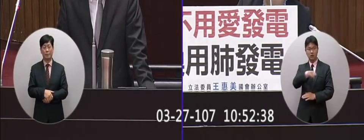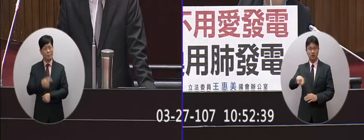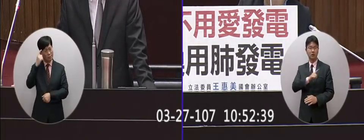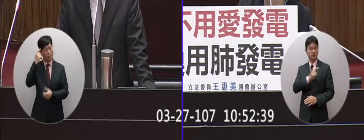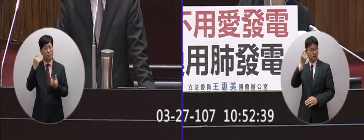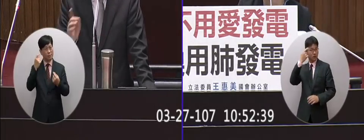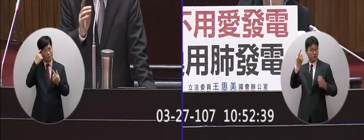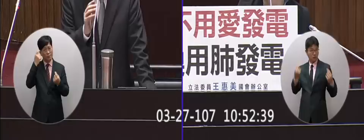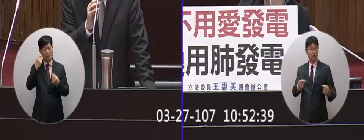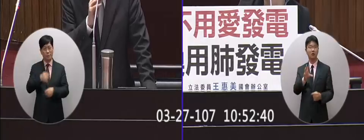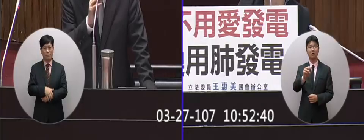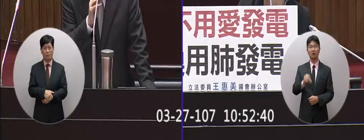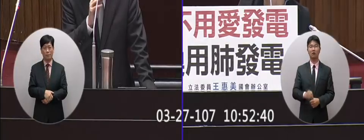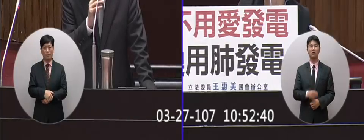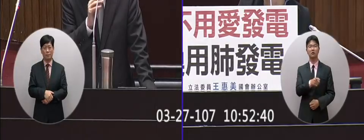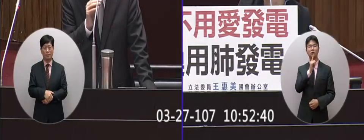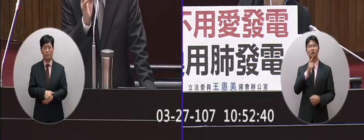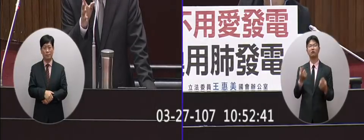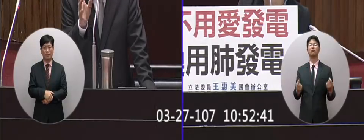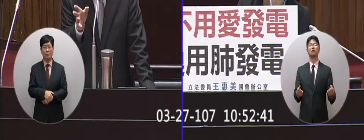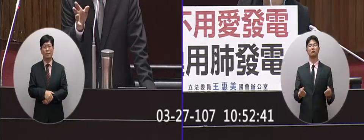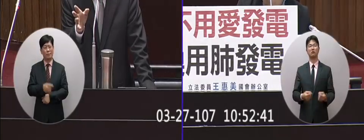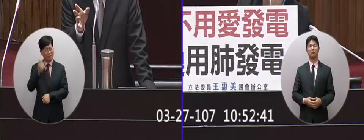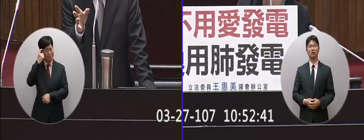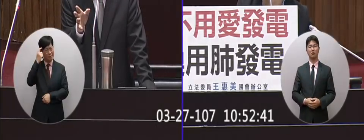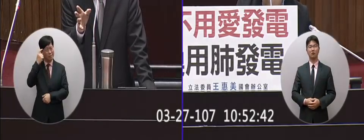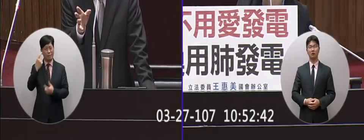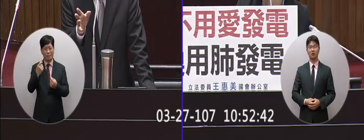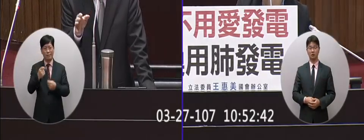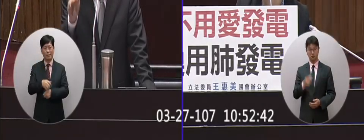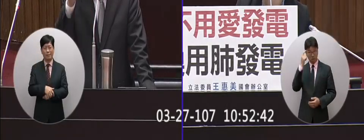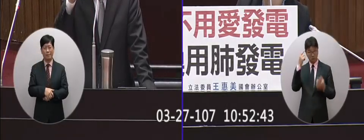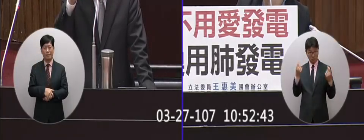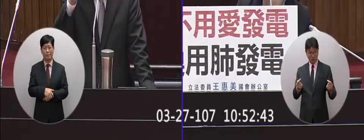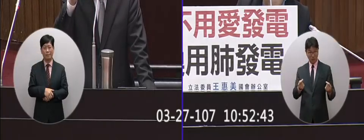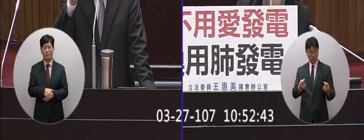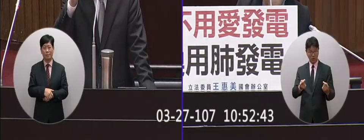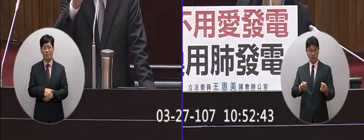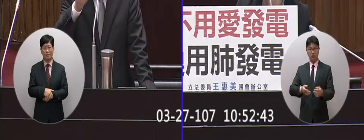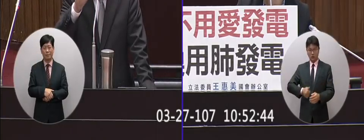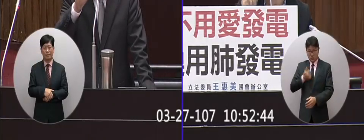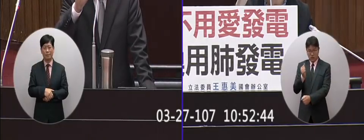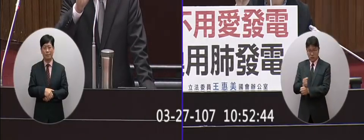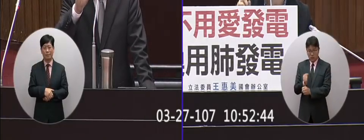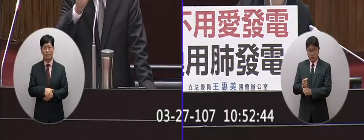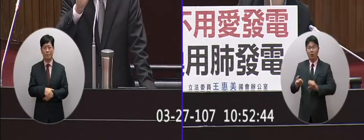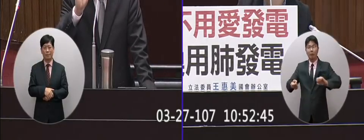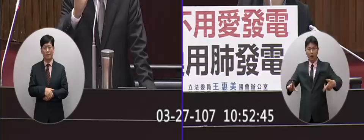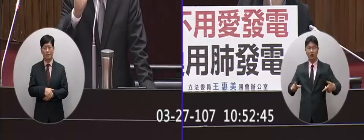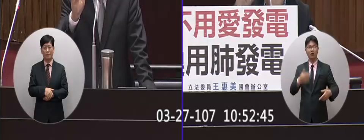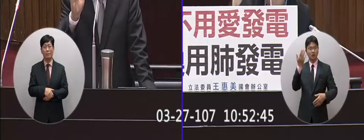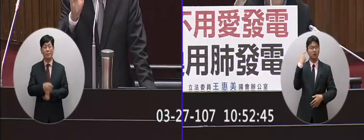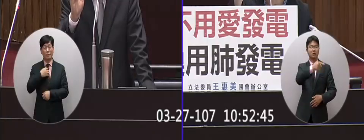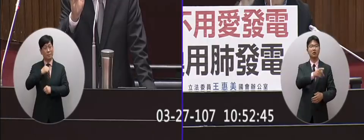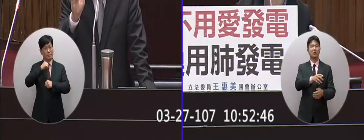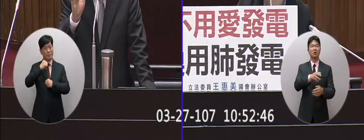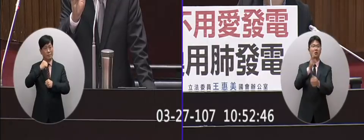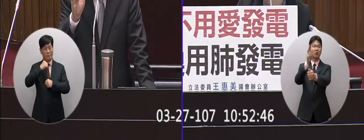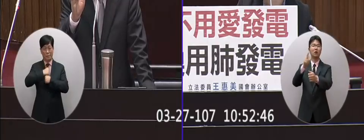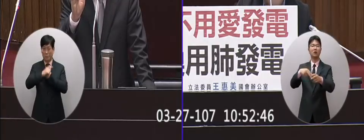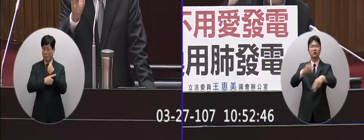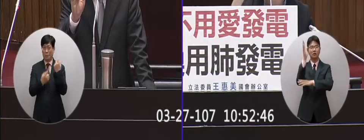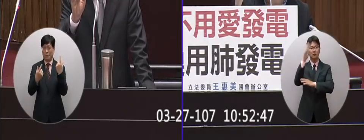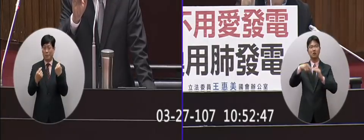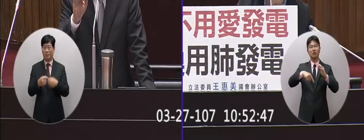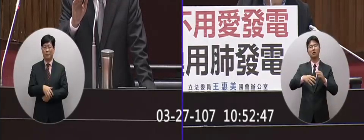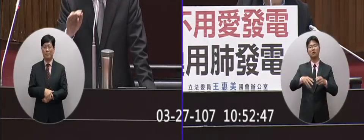没有， 是一样， 你说你没有不一样嘛，对不对？ 理念是一样的， 一样做法不一样。以前你会要求行政部门不可以再盖